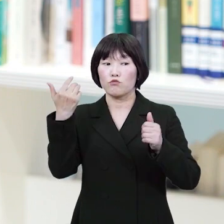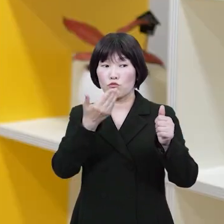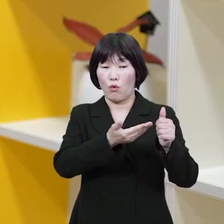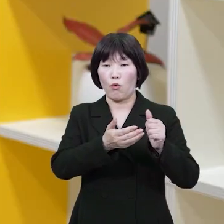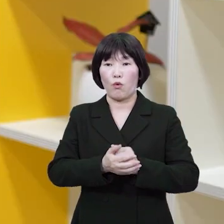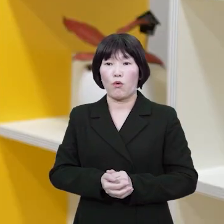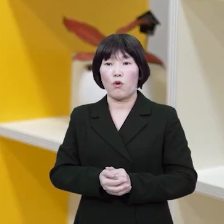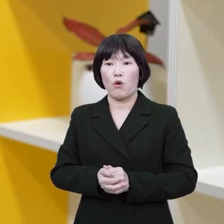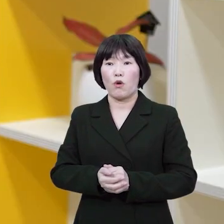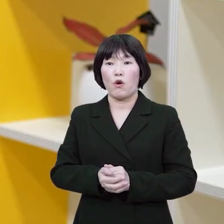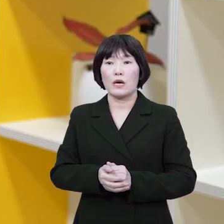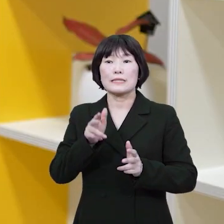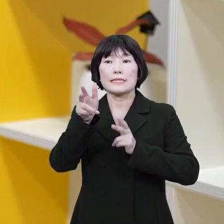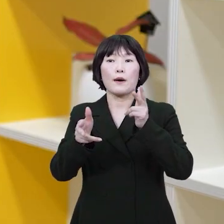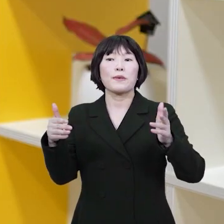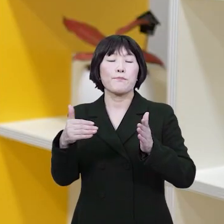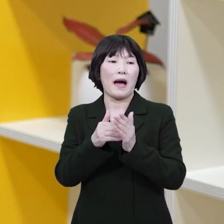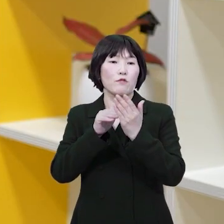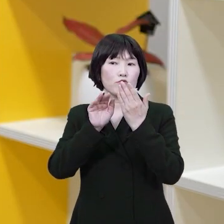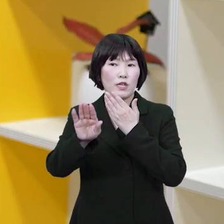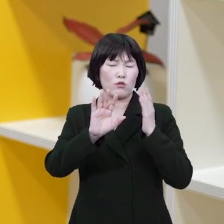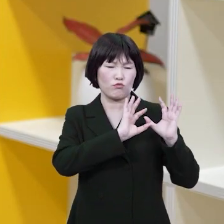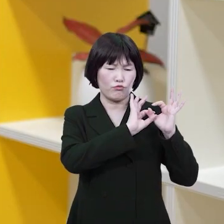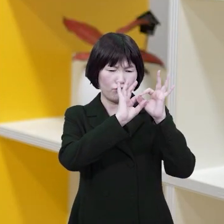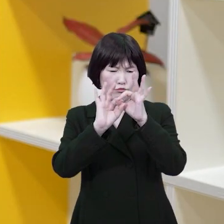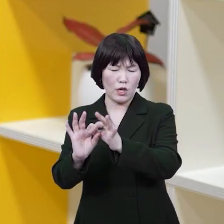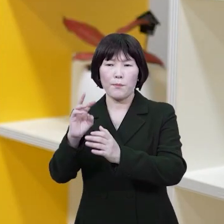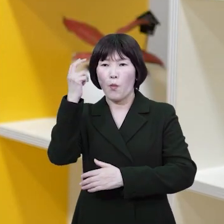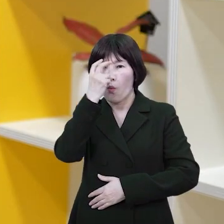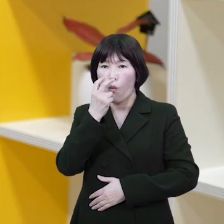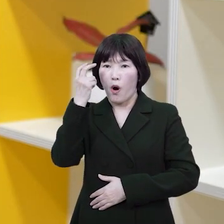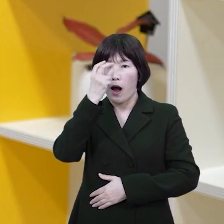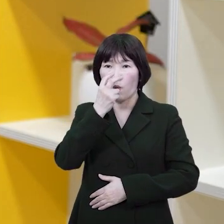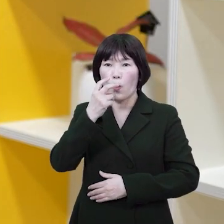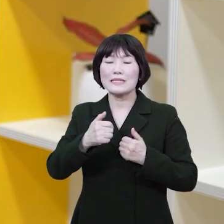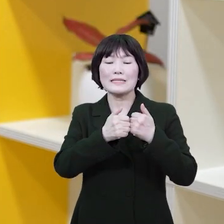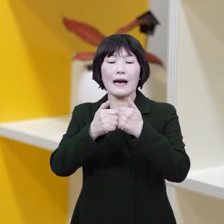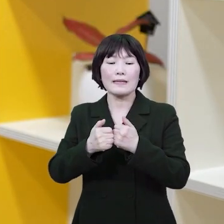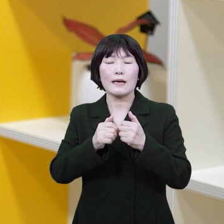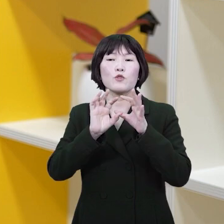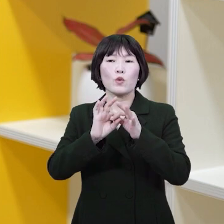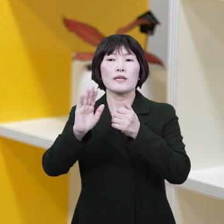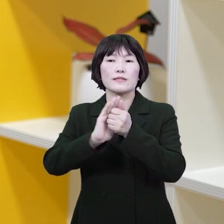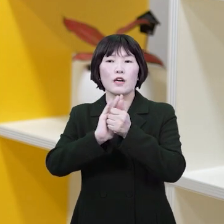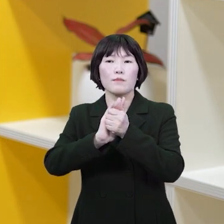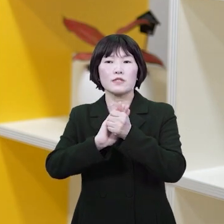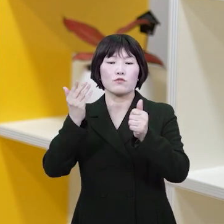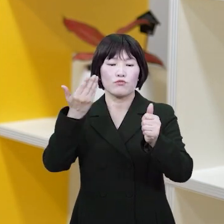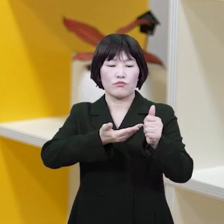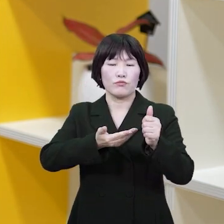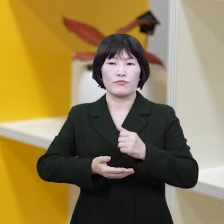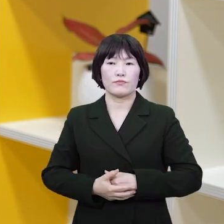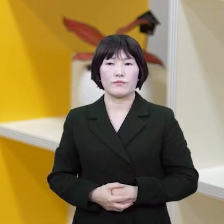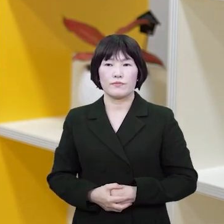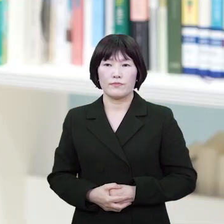있고 사업이 종결된 이후에도 꾸준한 모니터링과 상담을 통해서 서비스를 지원하고